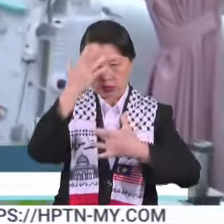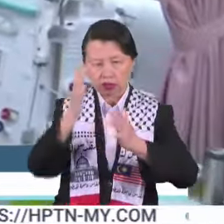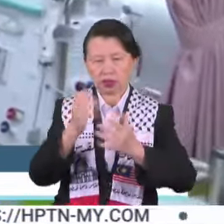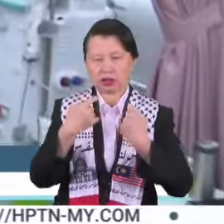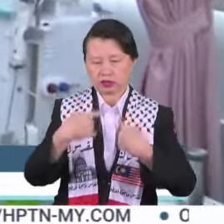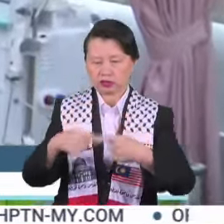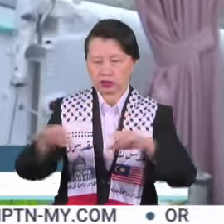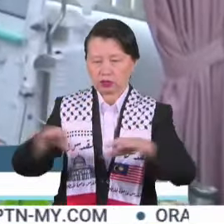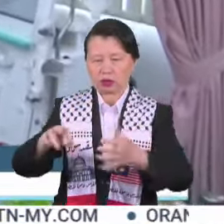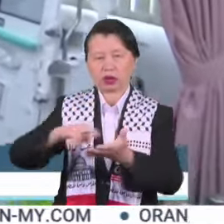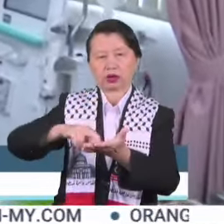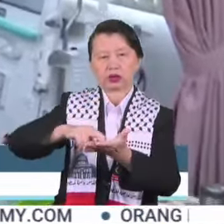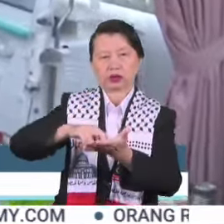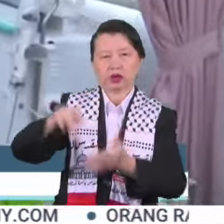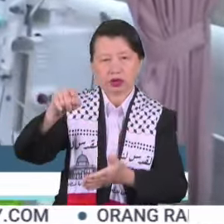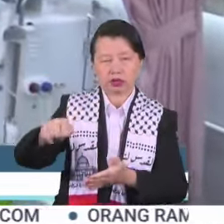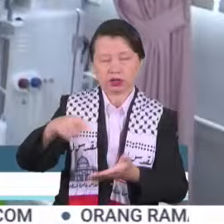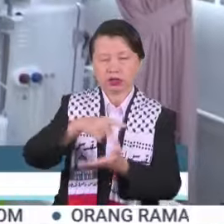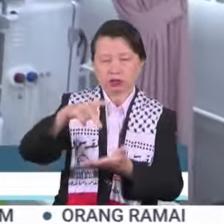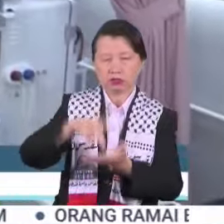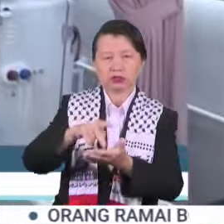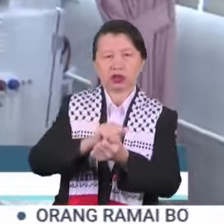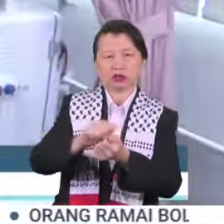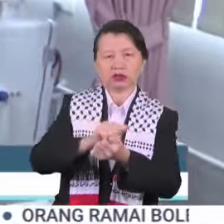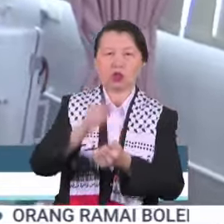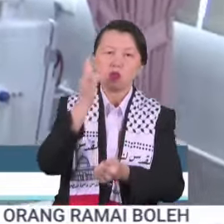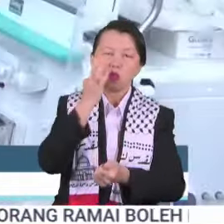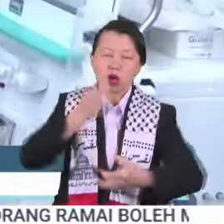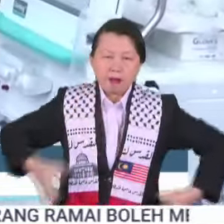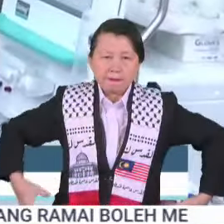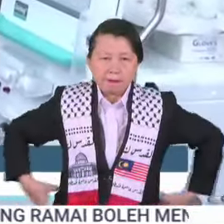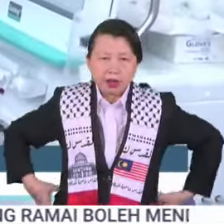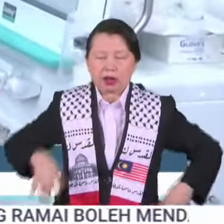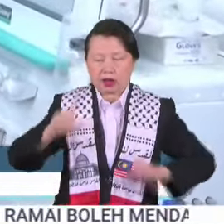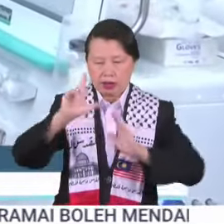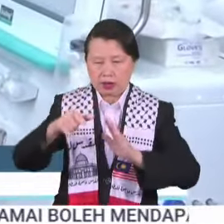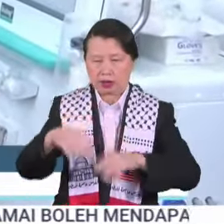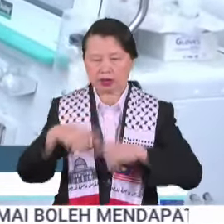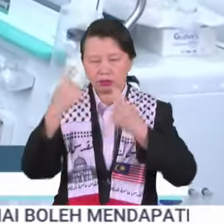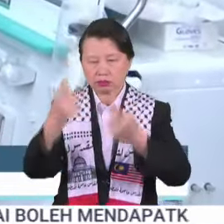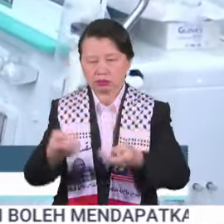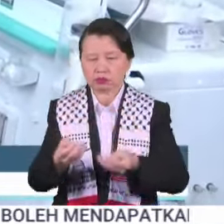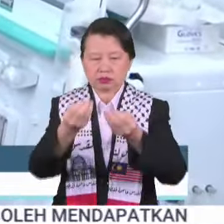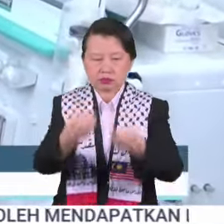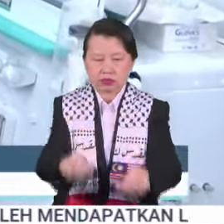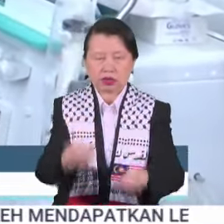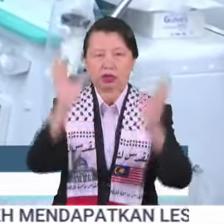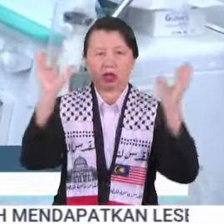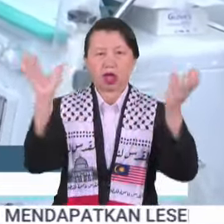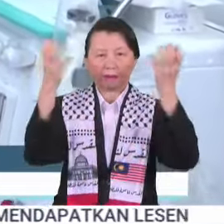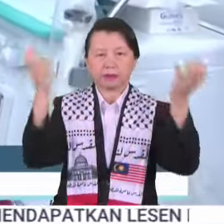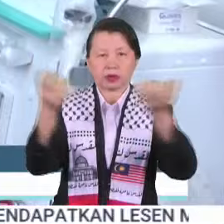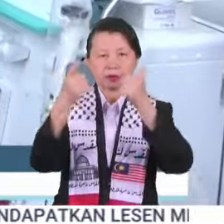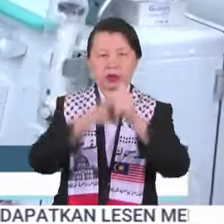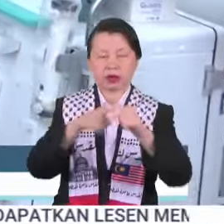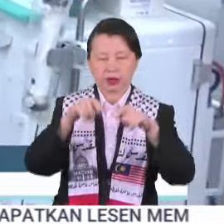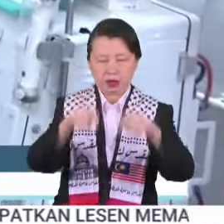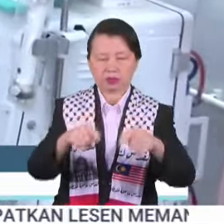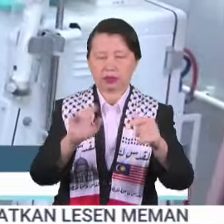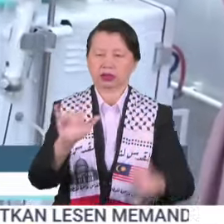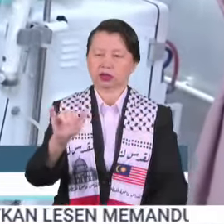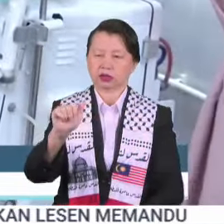menjalani rawatan di pusat hemodialisis itu Baginda kemudiannya berkenan menyaksikan penyerahan ambulans pertama kepada